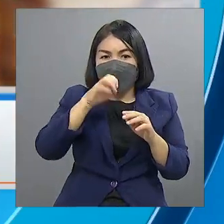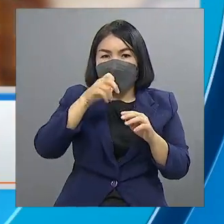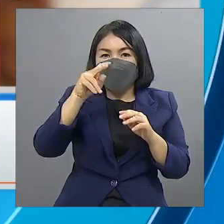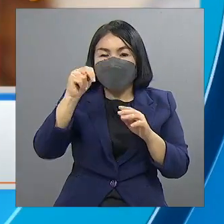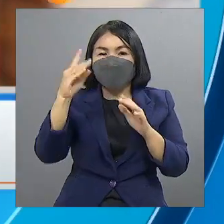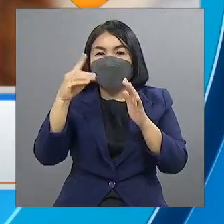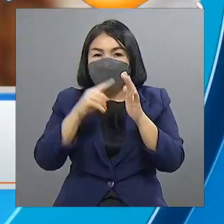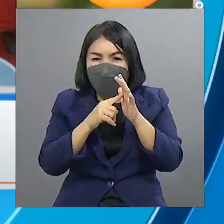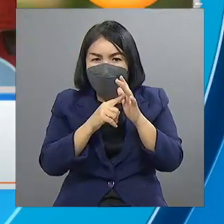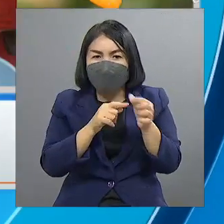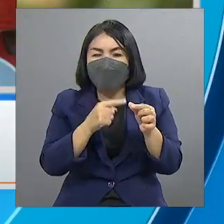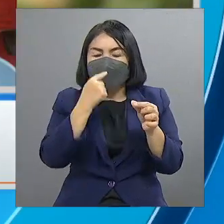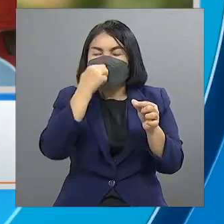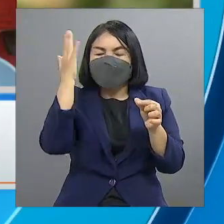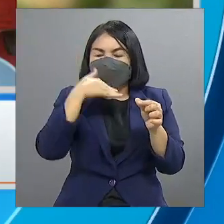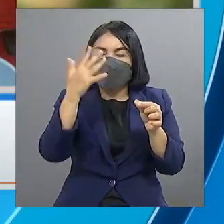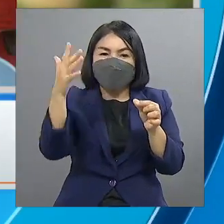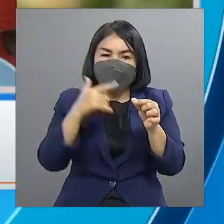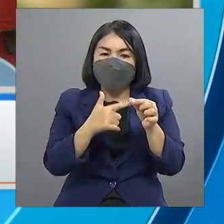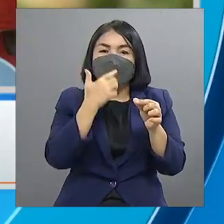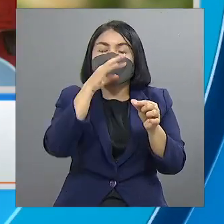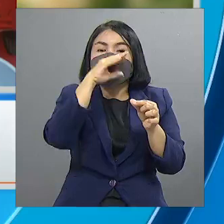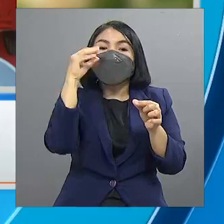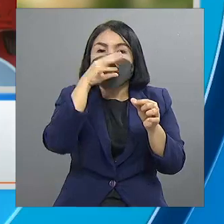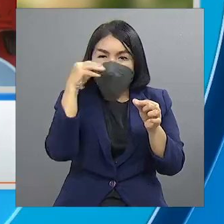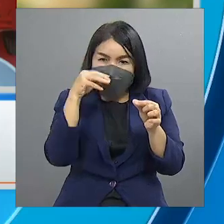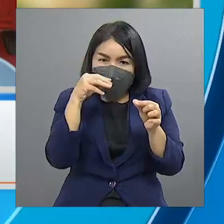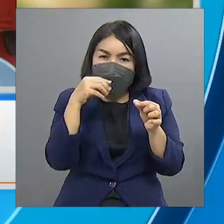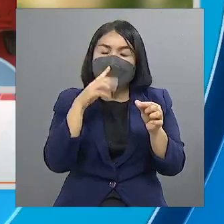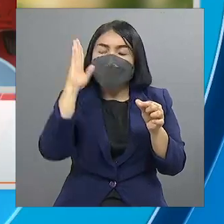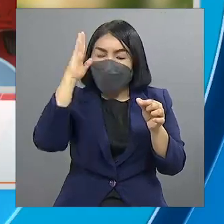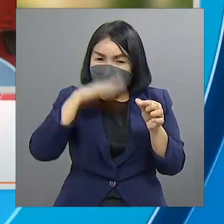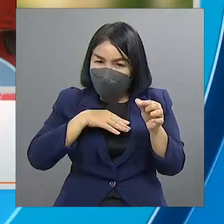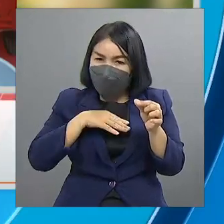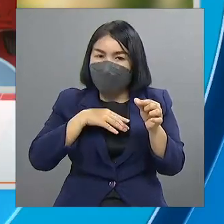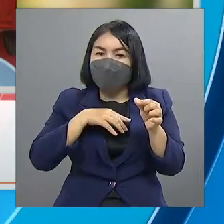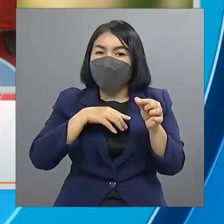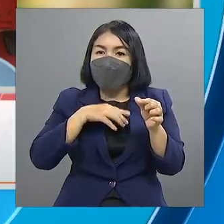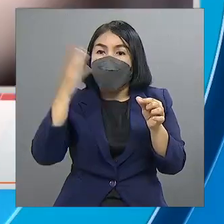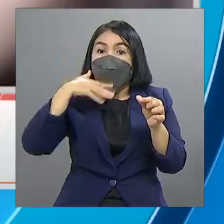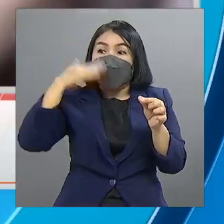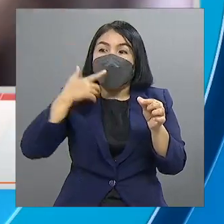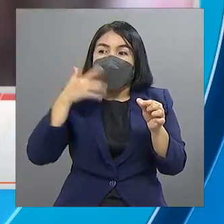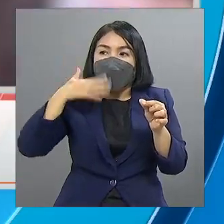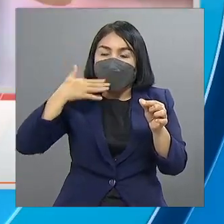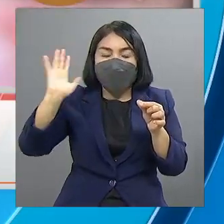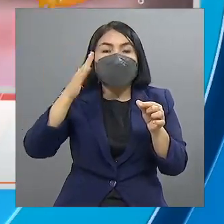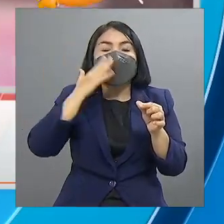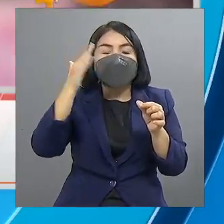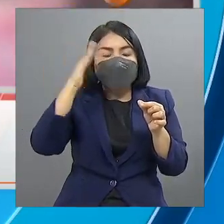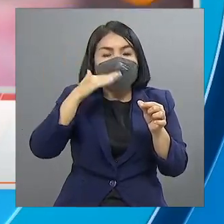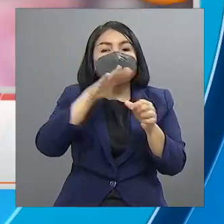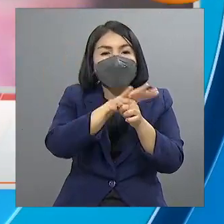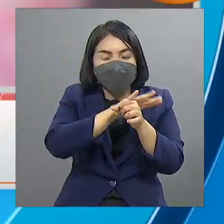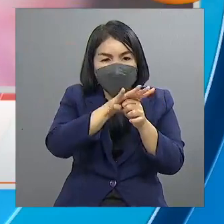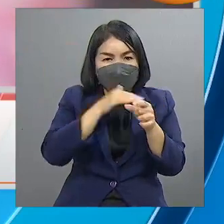ที่ไม่ฉุนพริกอะค่ะแล้วก็จะมีกลิ่นหอมมีรสเผ็ดแต่ว่าจะไม่เผ็ดแบบแสบเหมือนพริกอื่นๆอย่างเงี้ยค่ะแล้วก็จุด